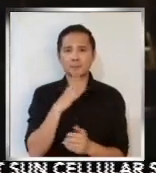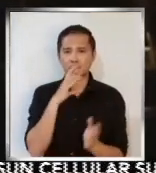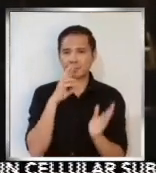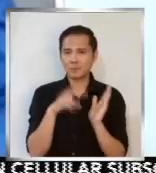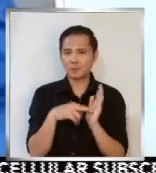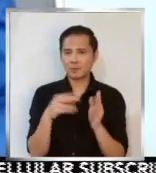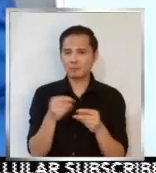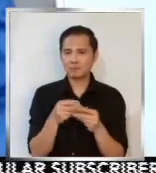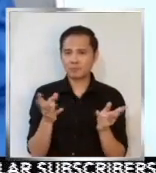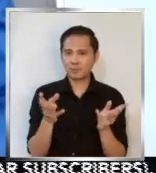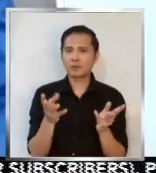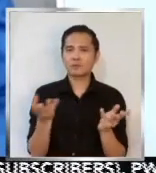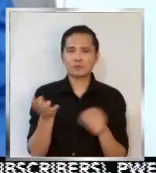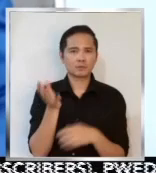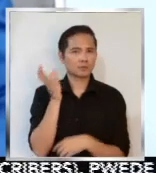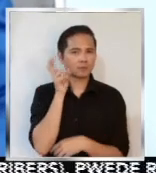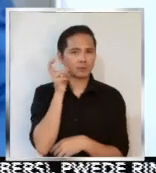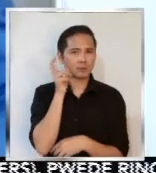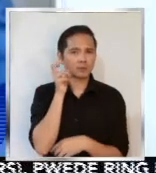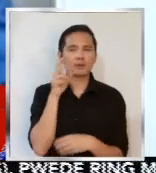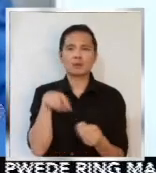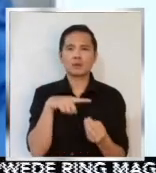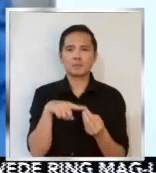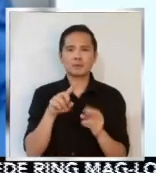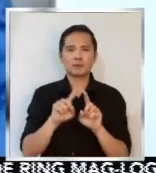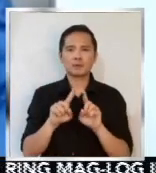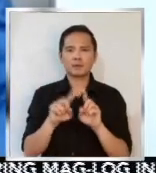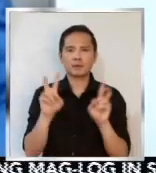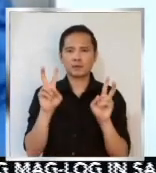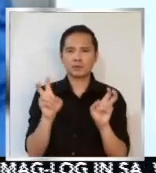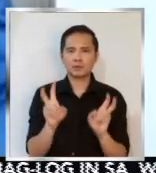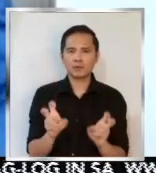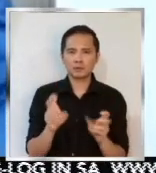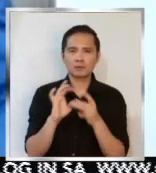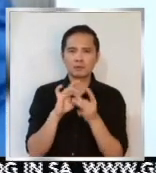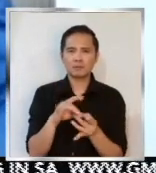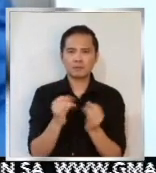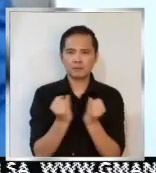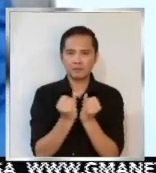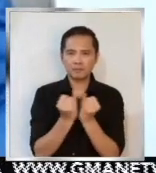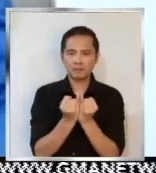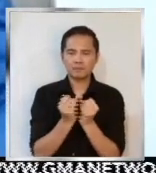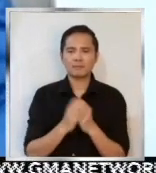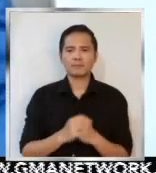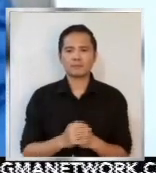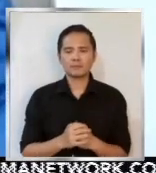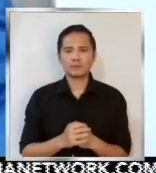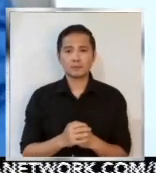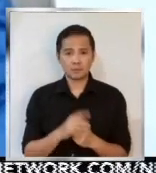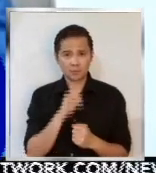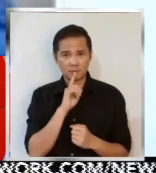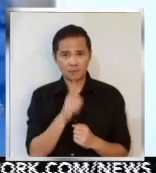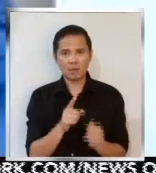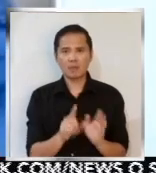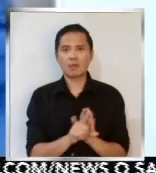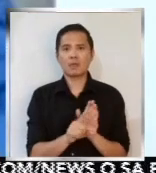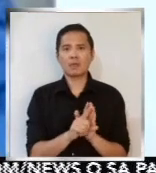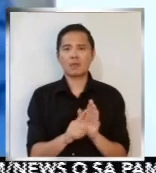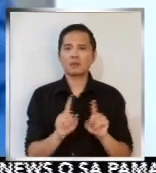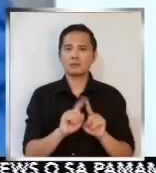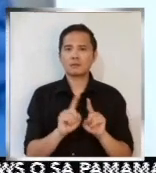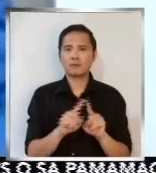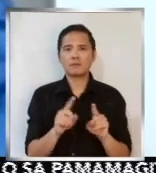issue sa PhilHealth. May offense na na-commit o offenses na na-commit sa IRN kasi illegal yung mga disbursements. Pangalawa, yung